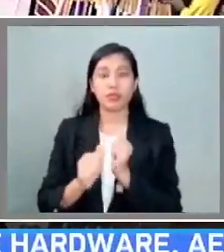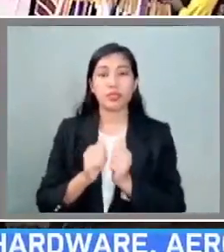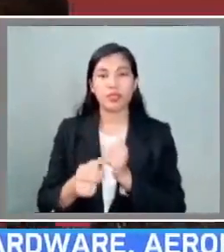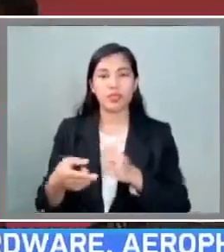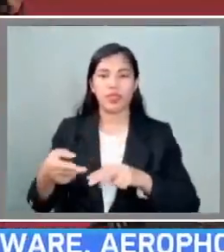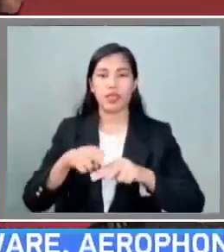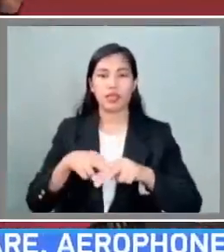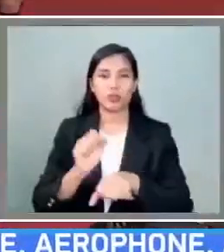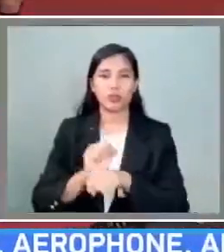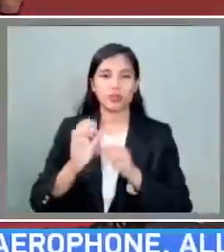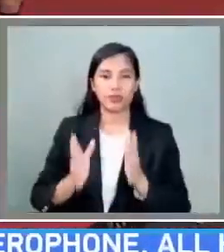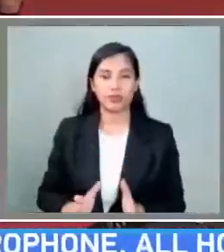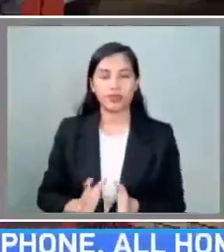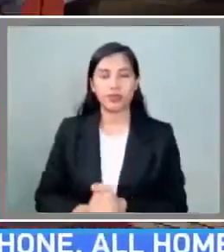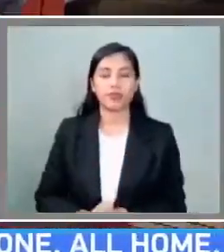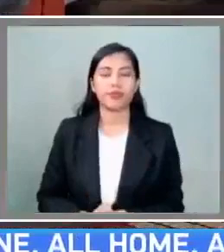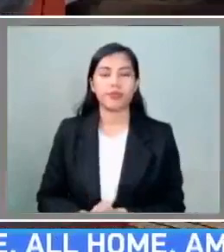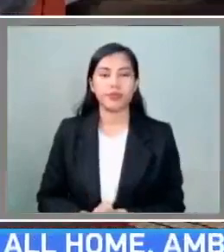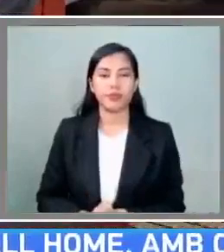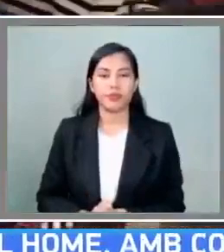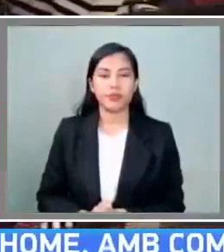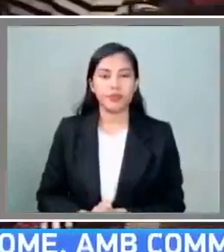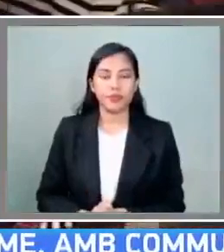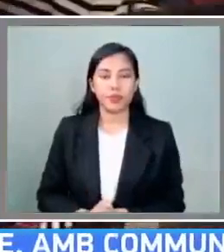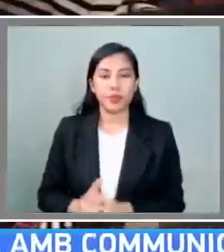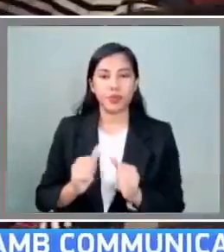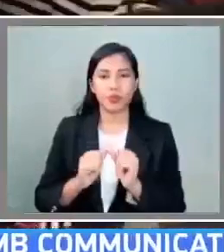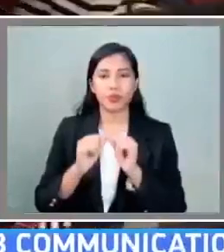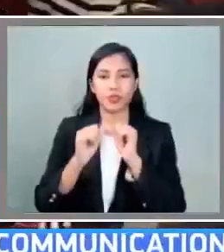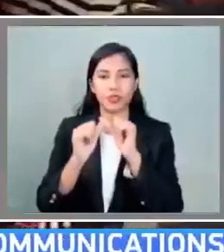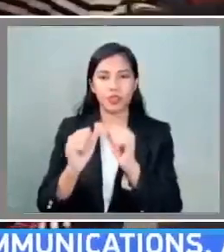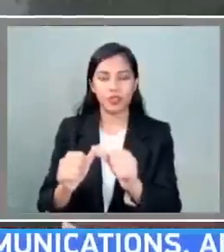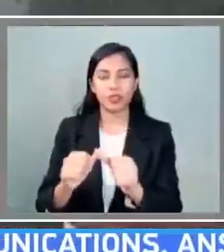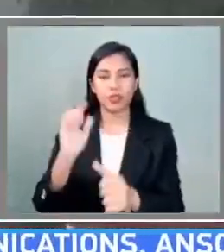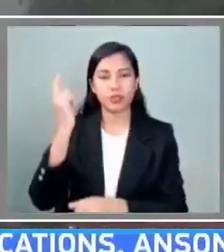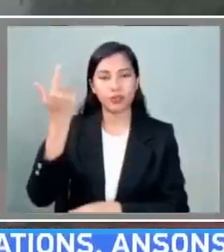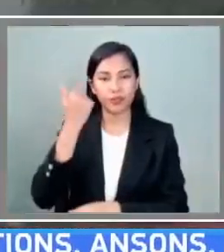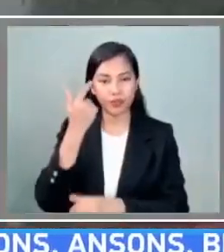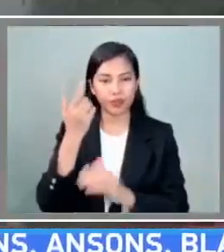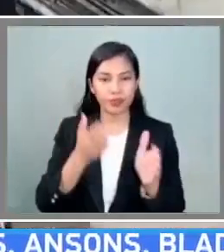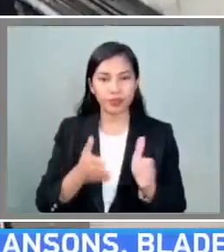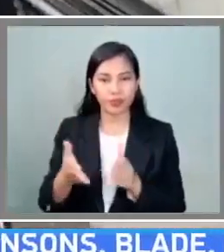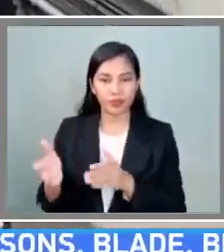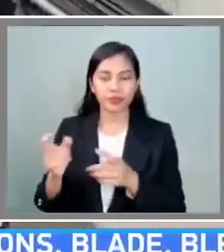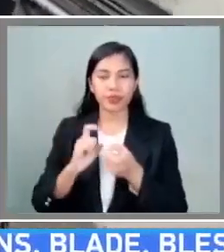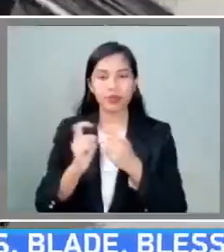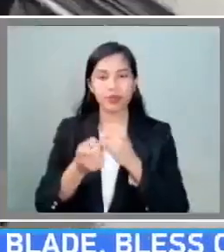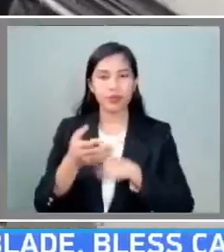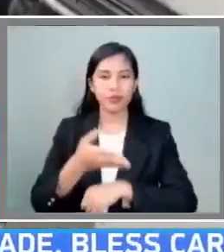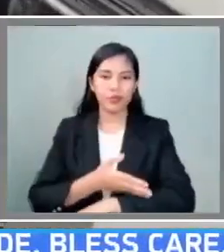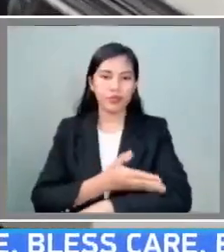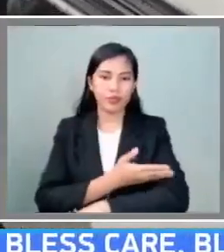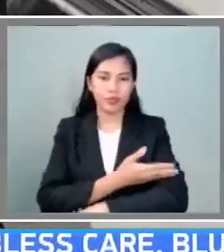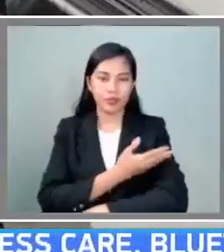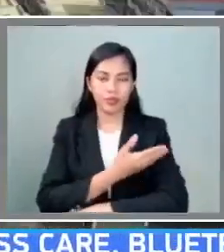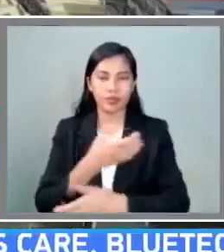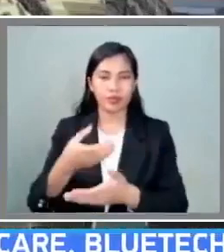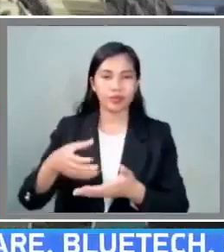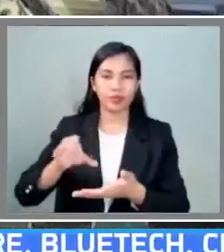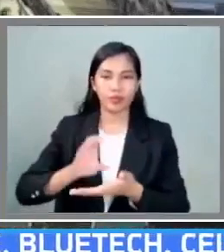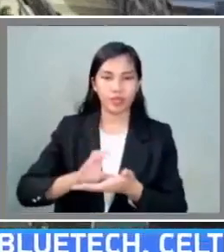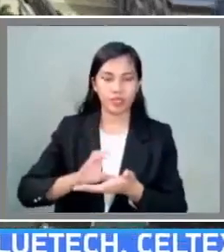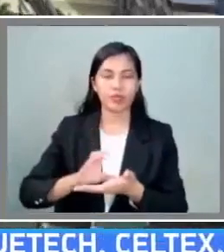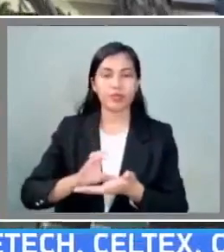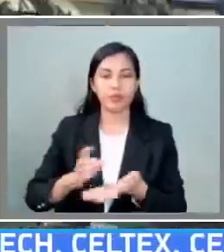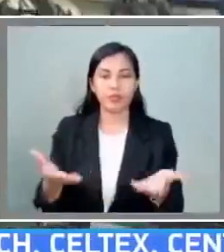kay NEDA Secretary Arsenio Balisacan, patuloy na isinusulong ng gobyerno ang mga reforma para mapagbuti pa ang investment climate ng bansa na